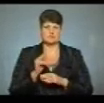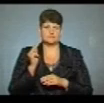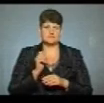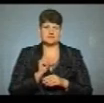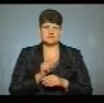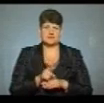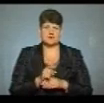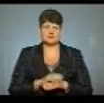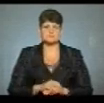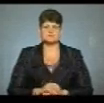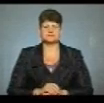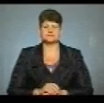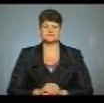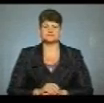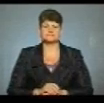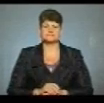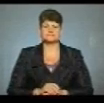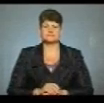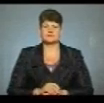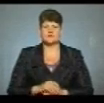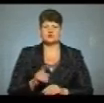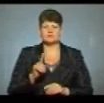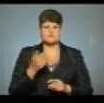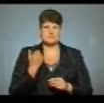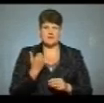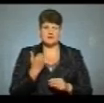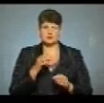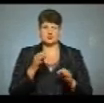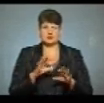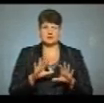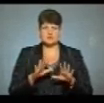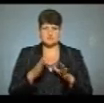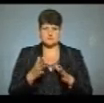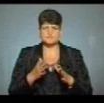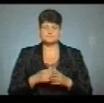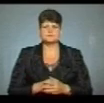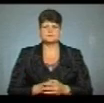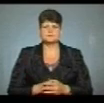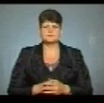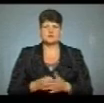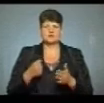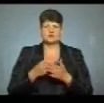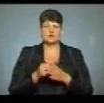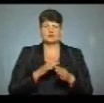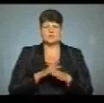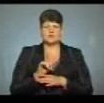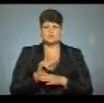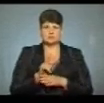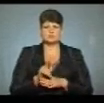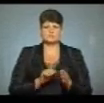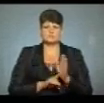завдань. Люди живими, здоровими, щоб вам нічого не сталося. Вручне його проводиться вперед. До виконання нормативу